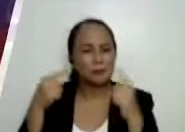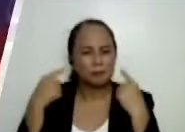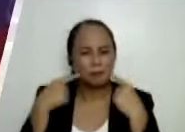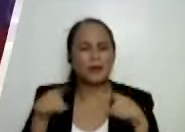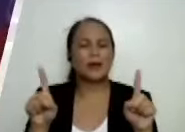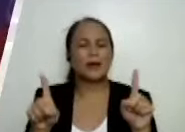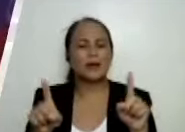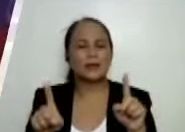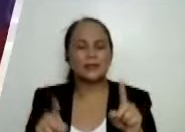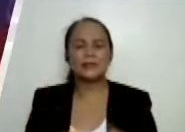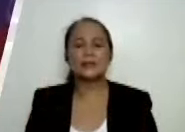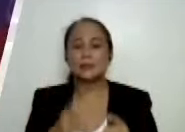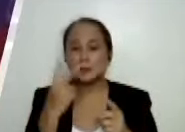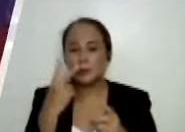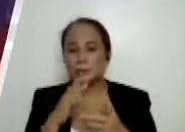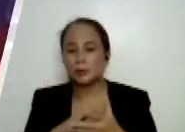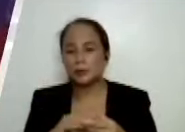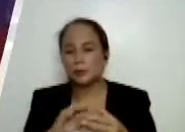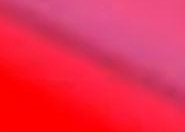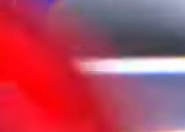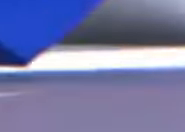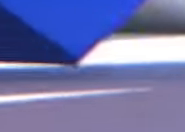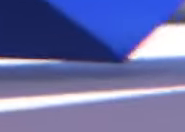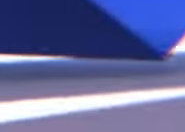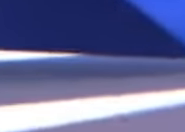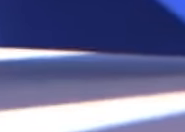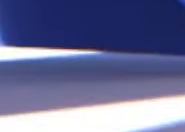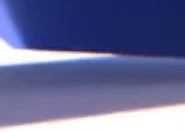Tunghayan yan sa pagtutok ni JP Soriano.